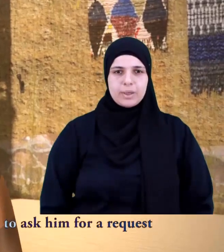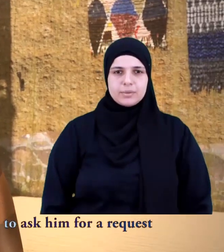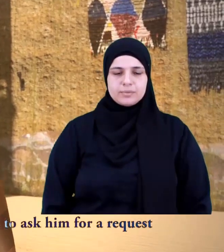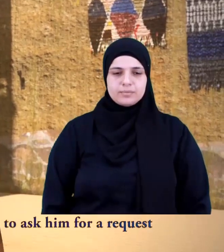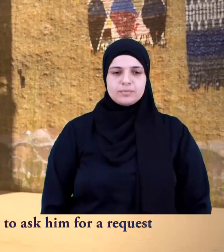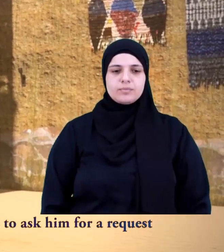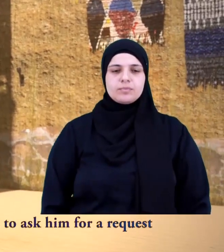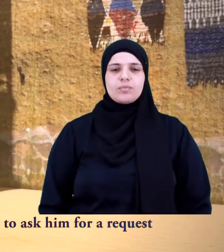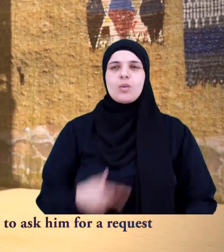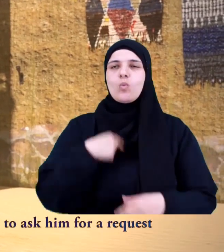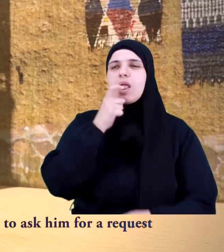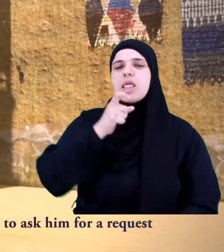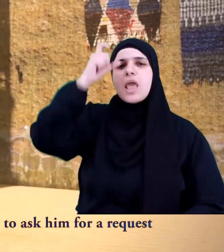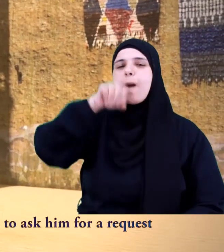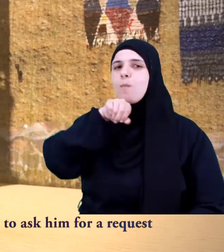طلبا.